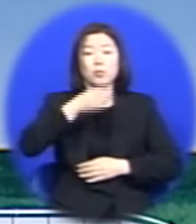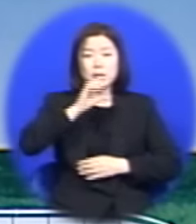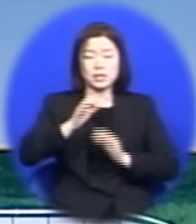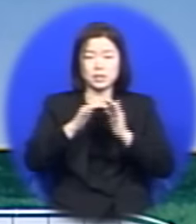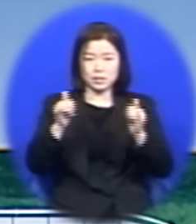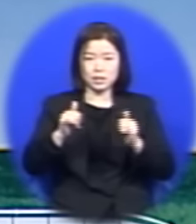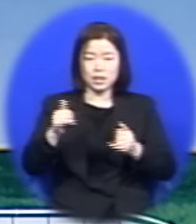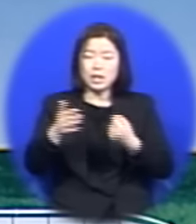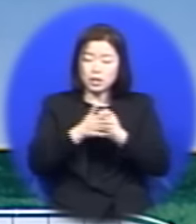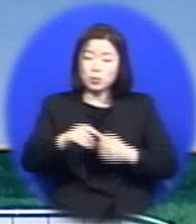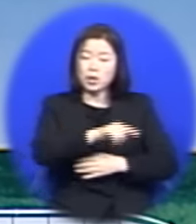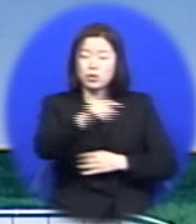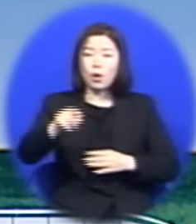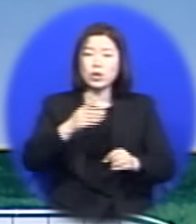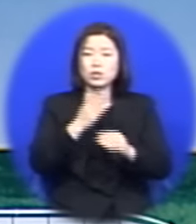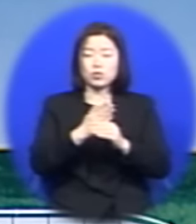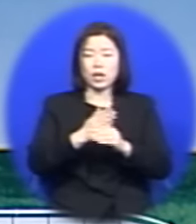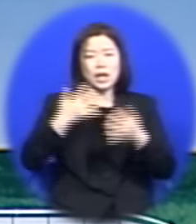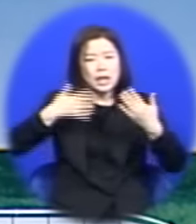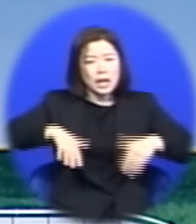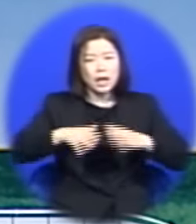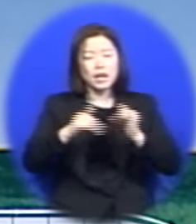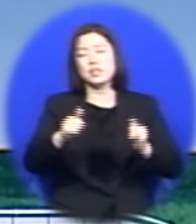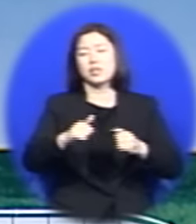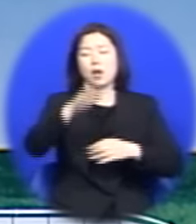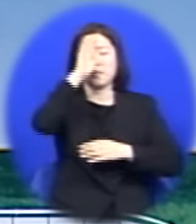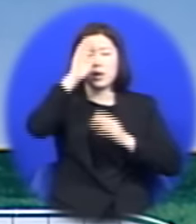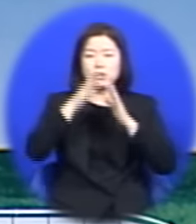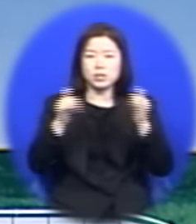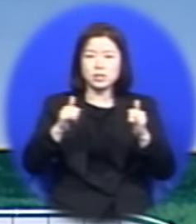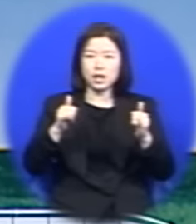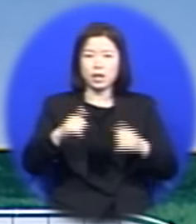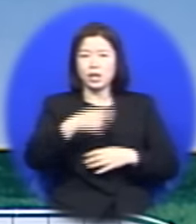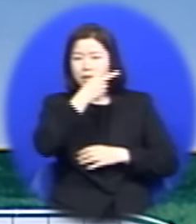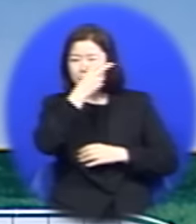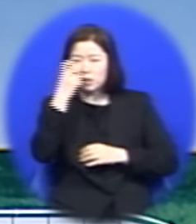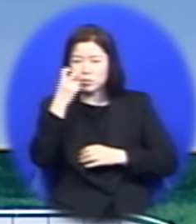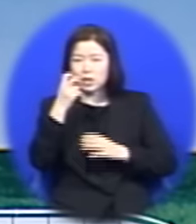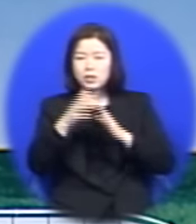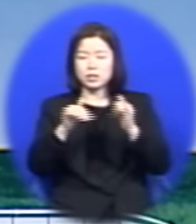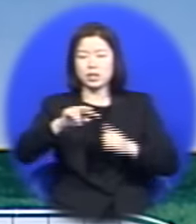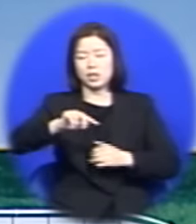그러므로 너희 중에 약한 자와 병든 자가 많고 잠자는 자도 적지 아니하니.